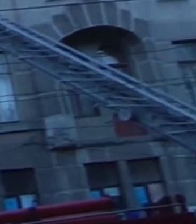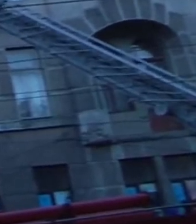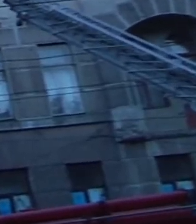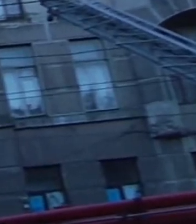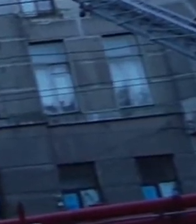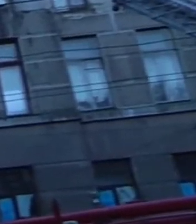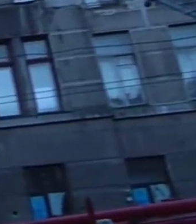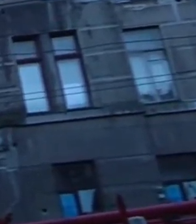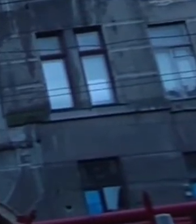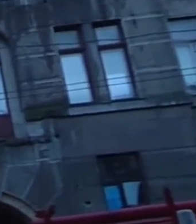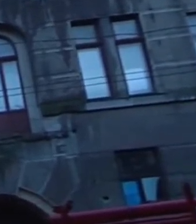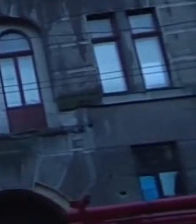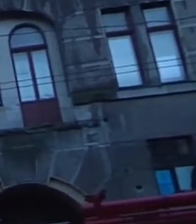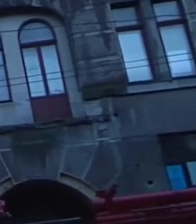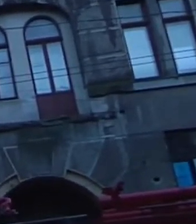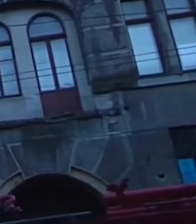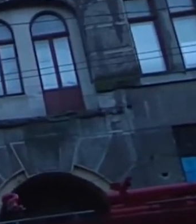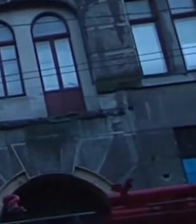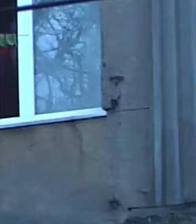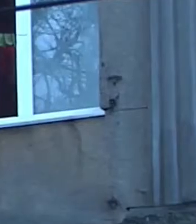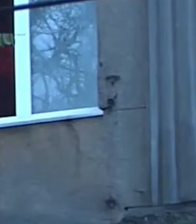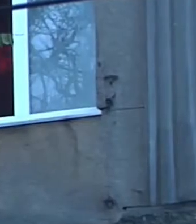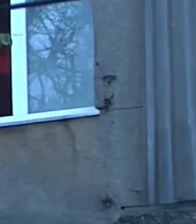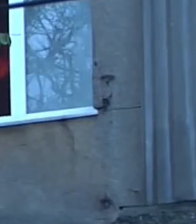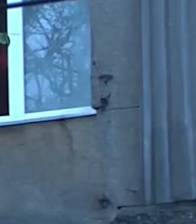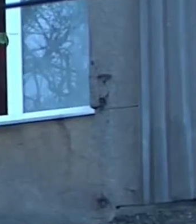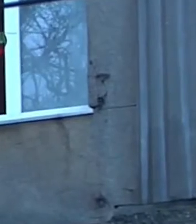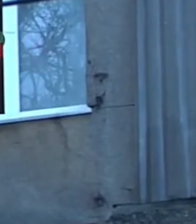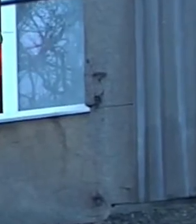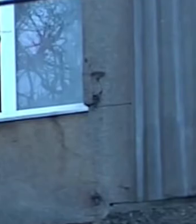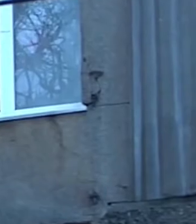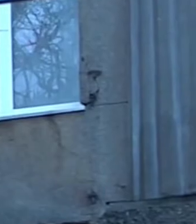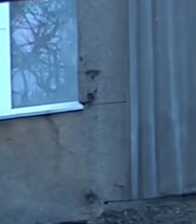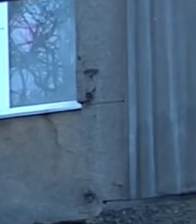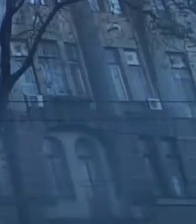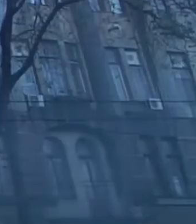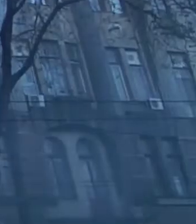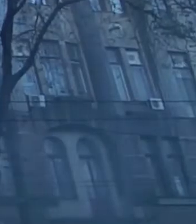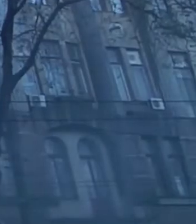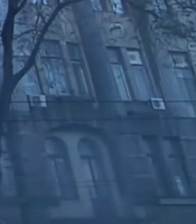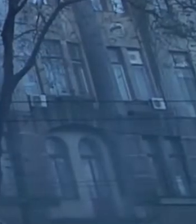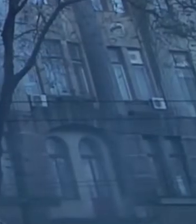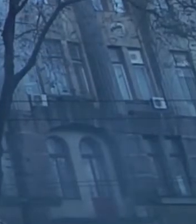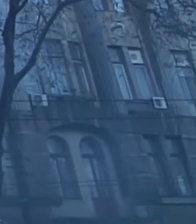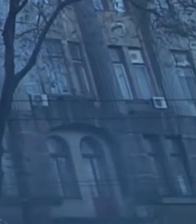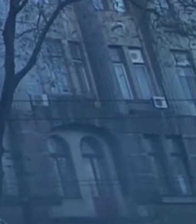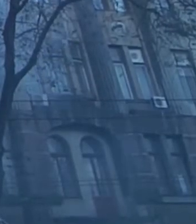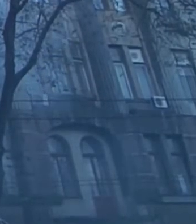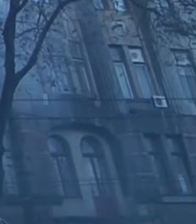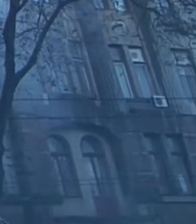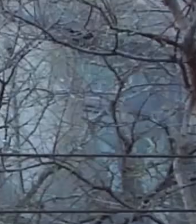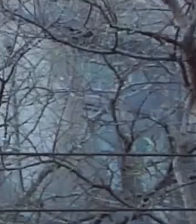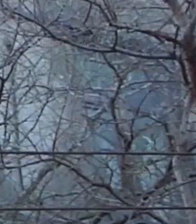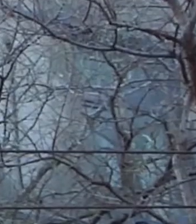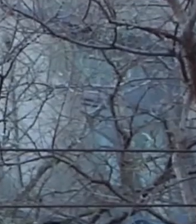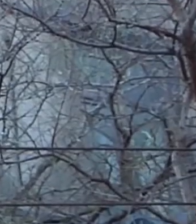Пушкінська. Це сталося 4 грудня 2019 року. Загоряння почалося на третьому поверсі в кабінеті